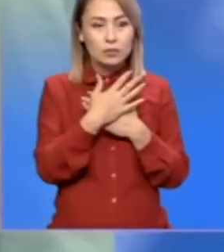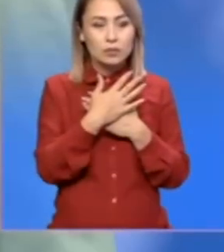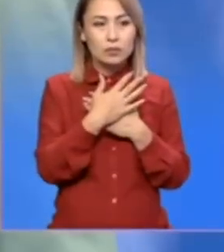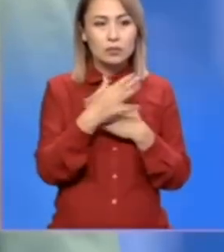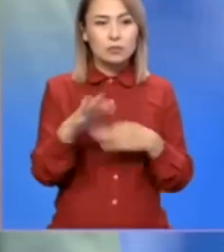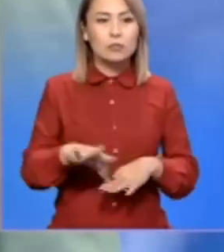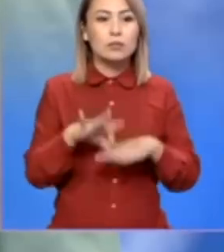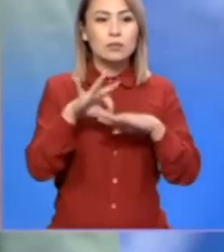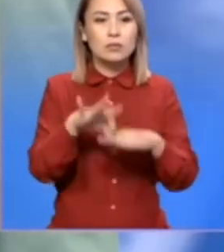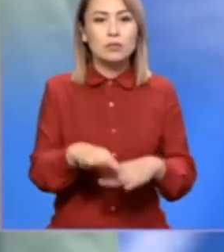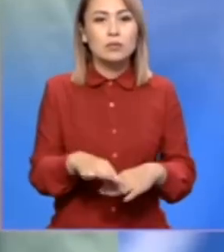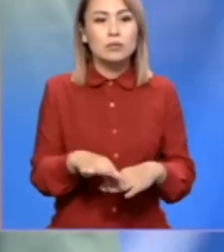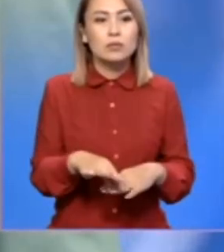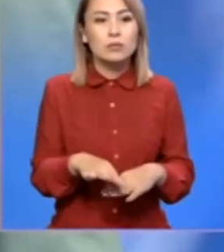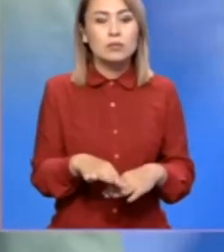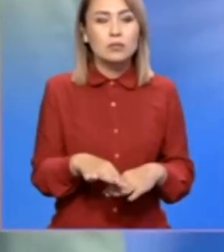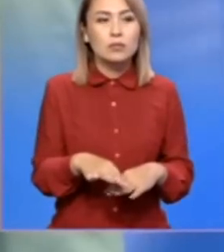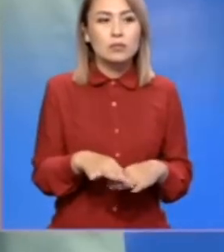жүріп жатқан